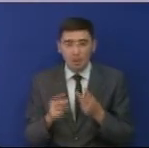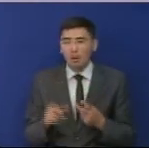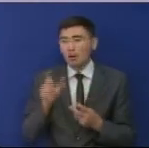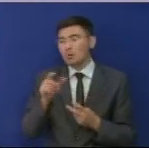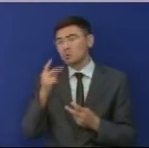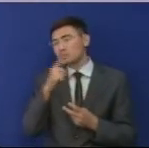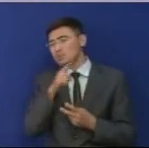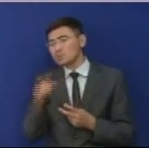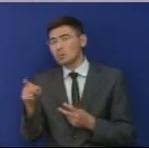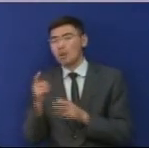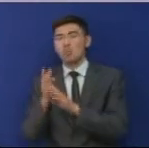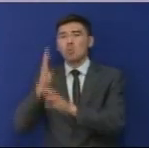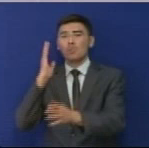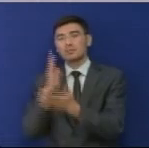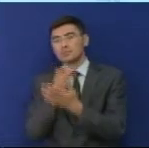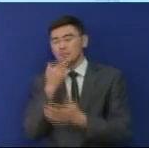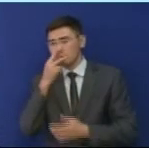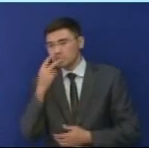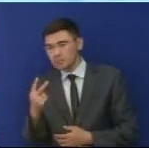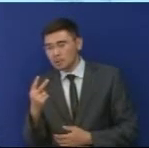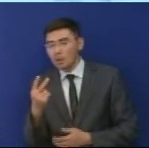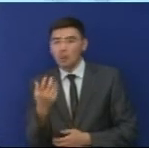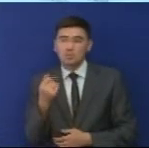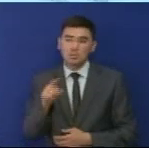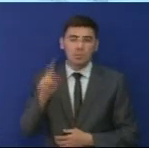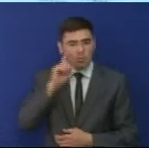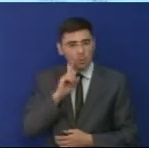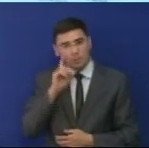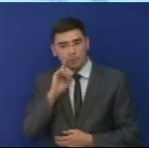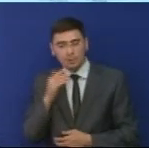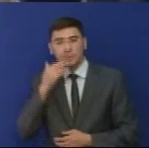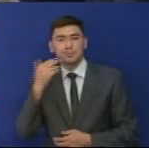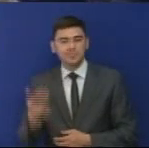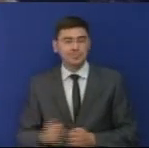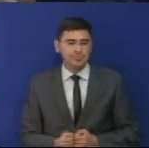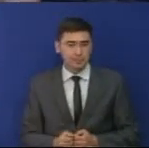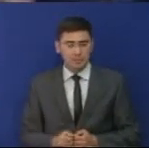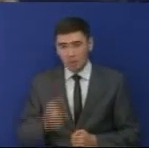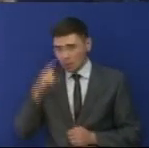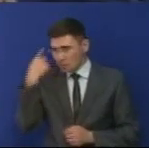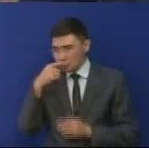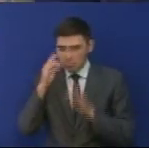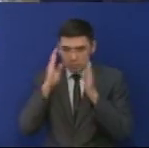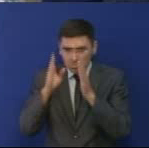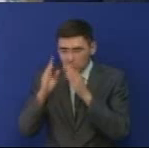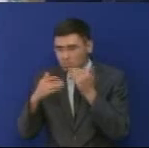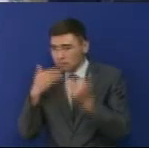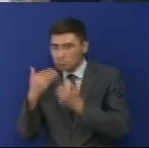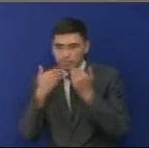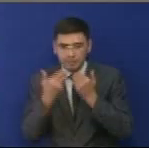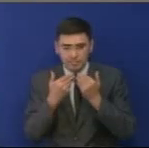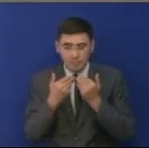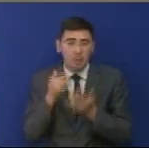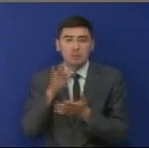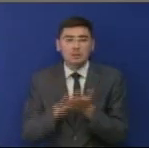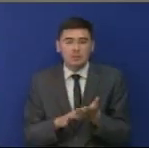обратили внимание на количество очередей, а также на комфорт и удобство для населения. Также депутаты побеседовали с получателями услуг. После